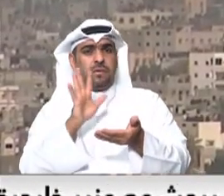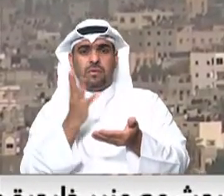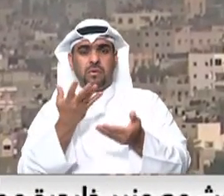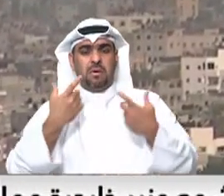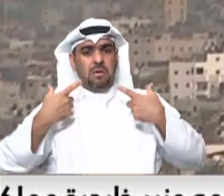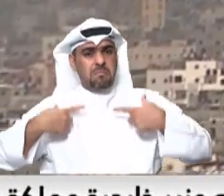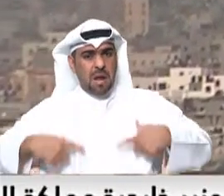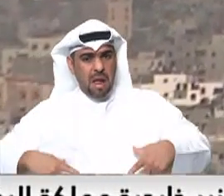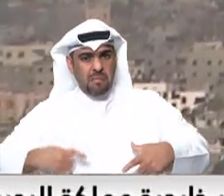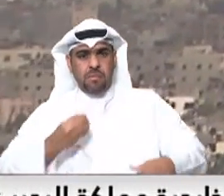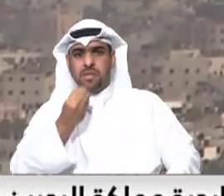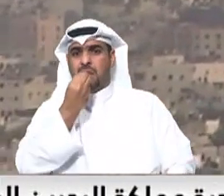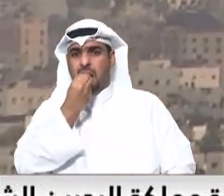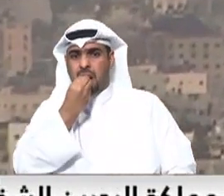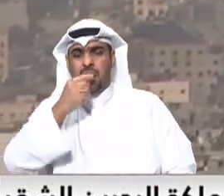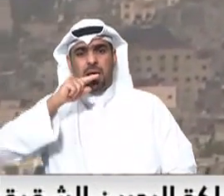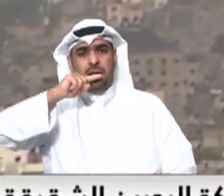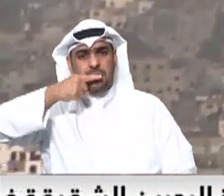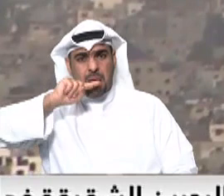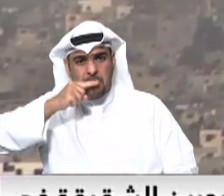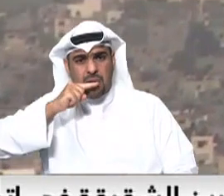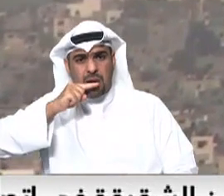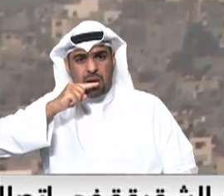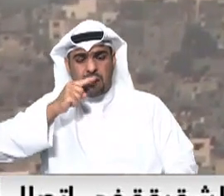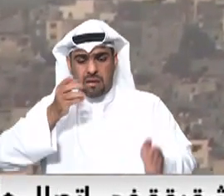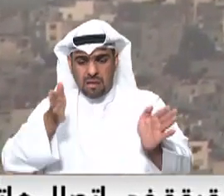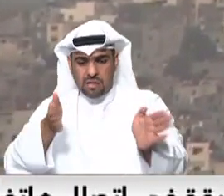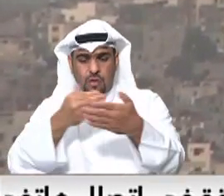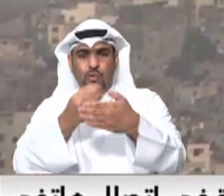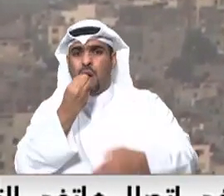حاجيات، تمور ووجبات ومياه